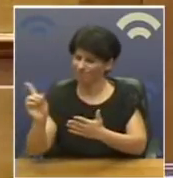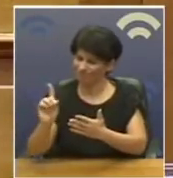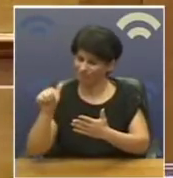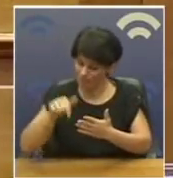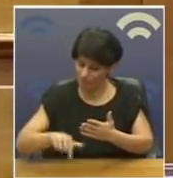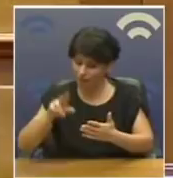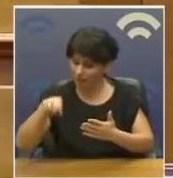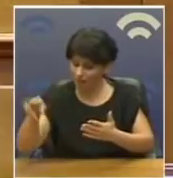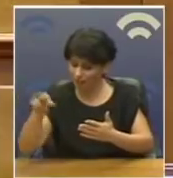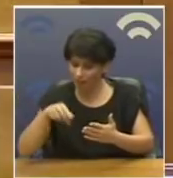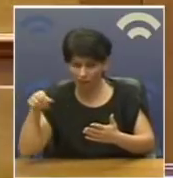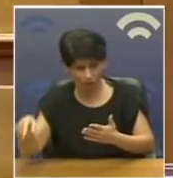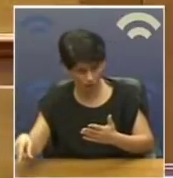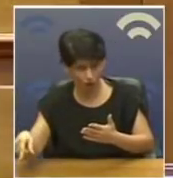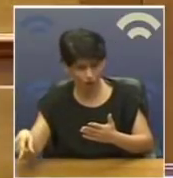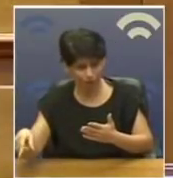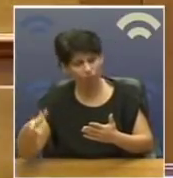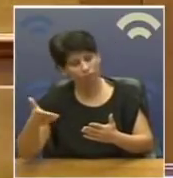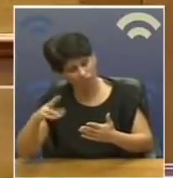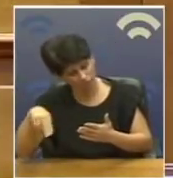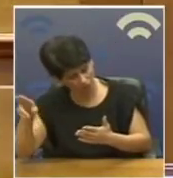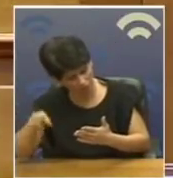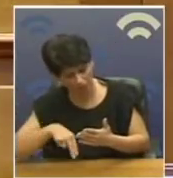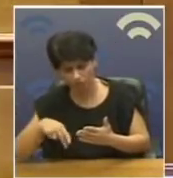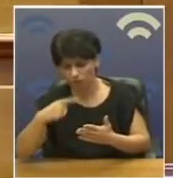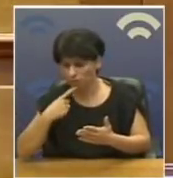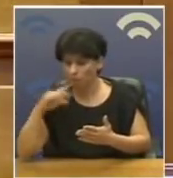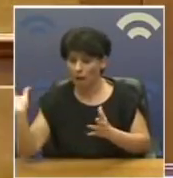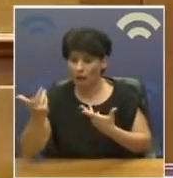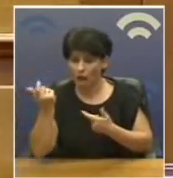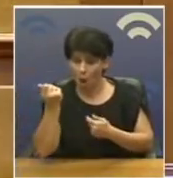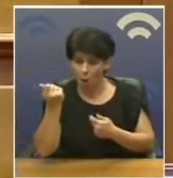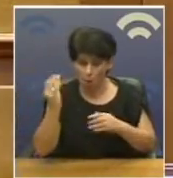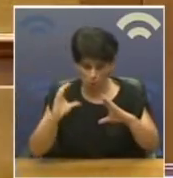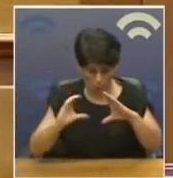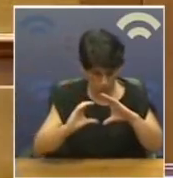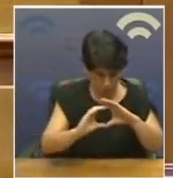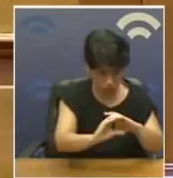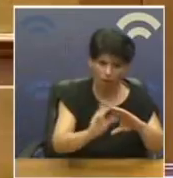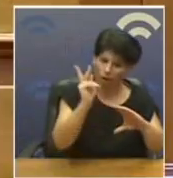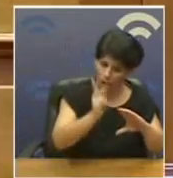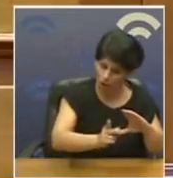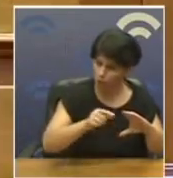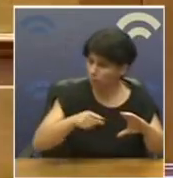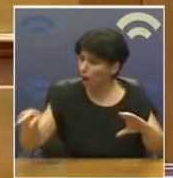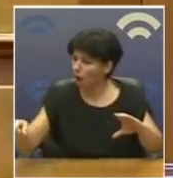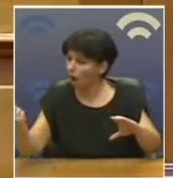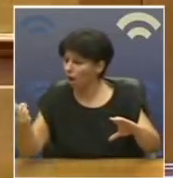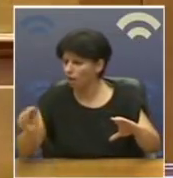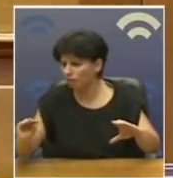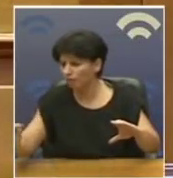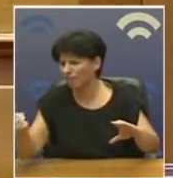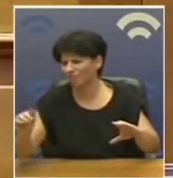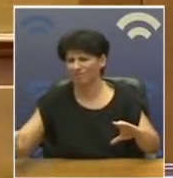σήμερα, είναι η κατάργησή του μάλλον με ερωτηματικό, που οδηγεί σήμερα ορισμένες πράξεις σε παραγραφή.